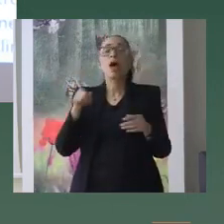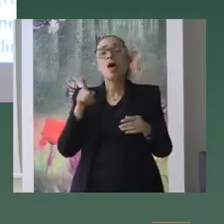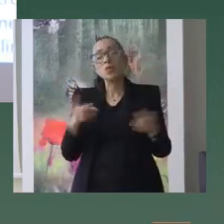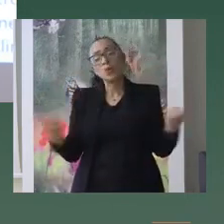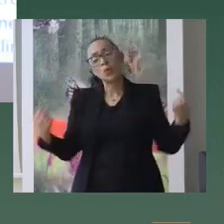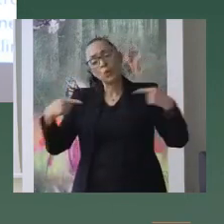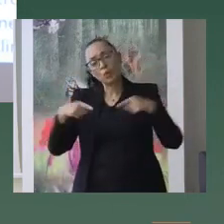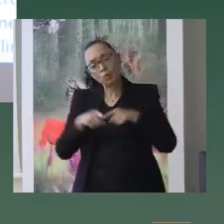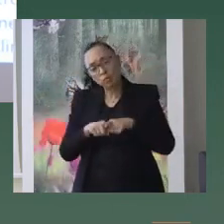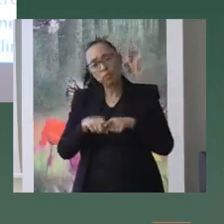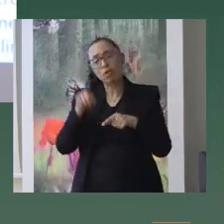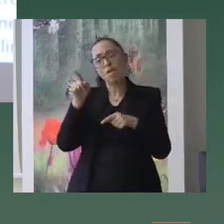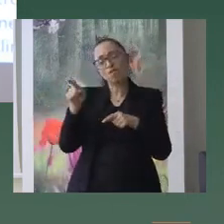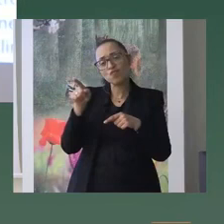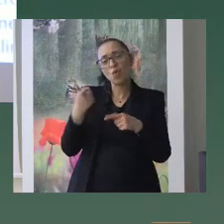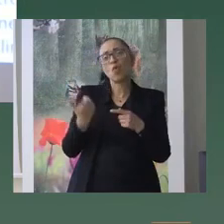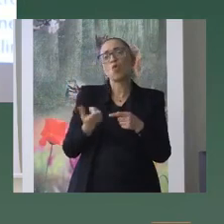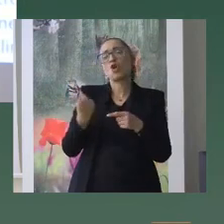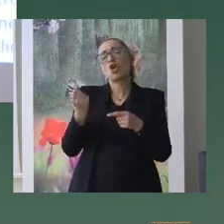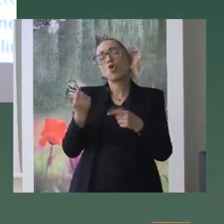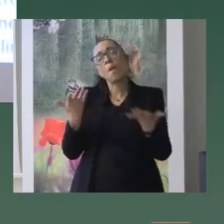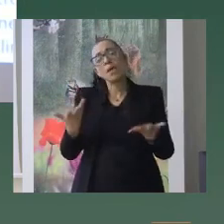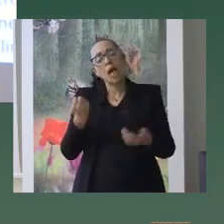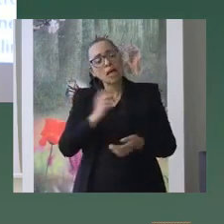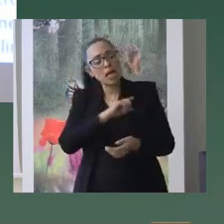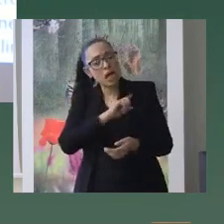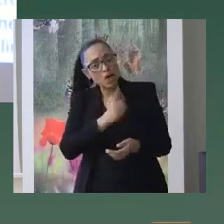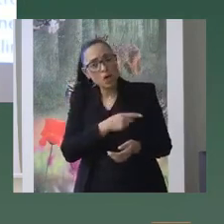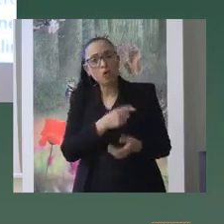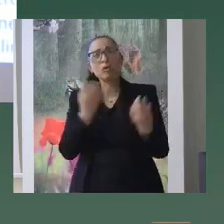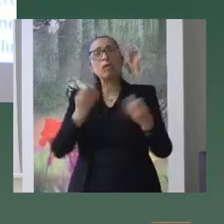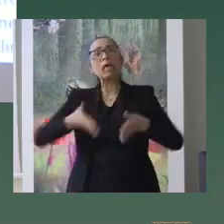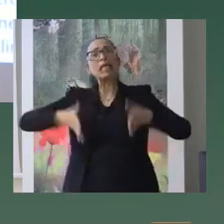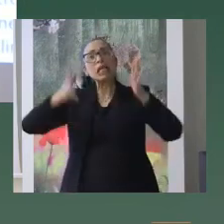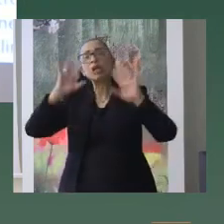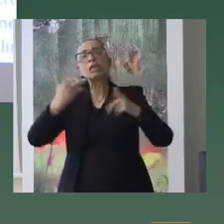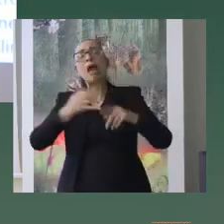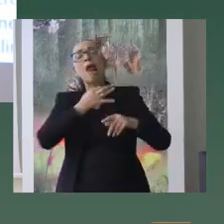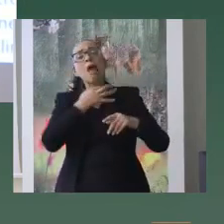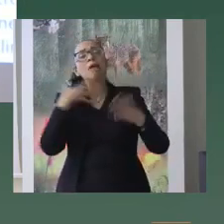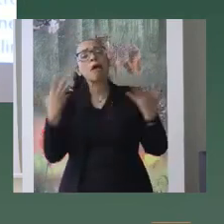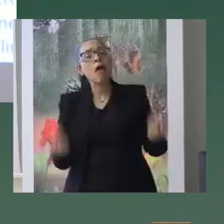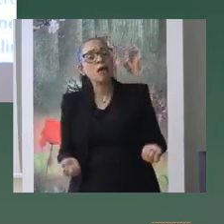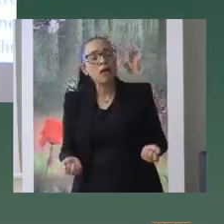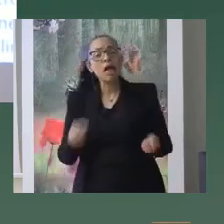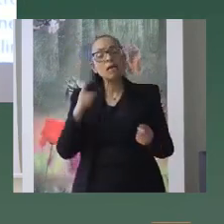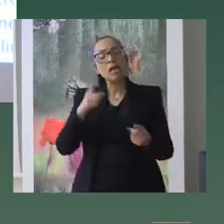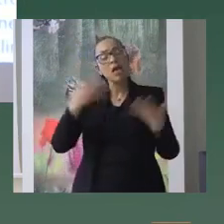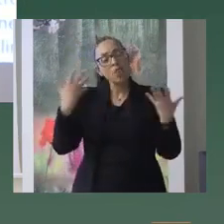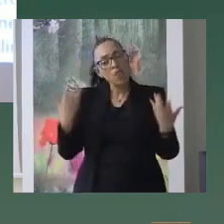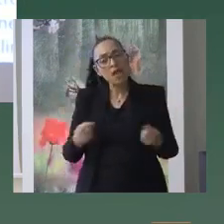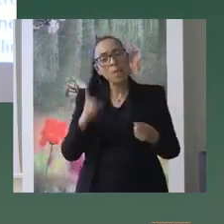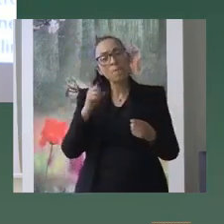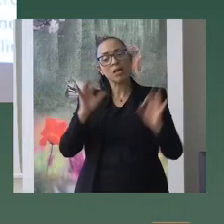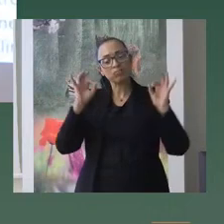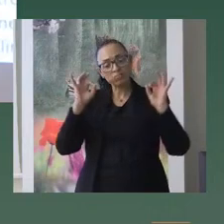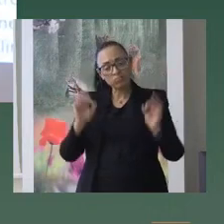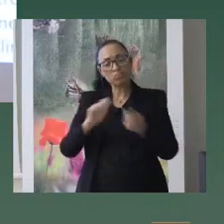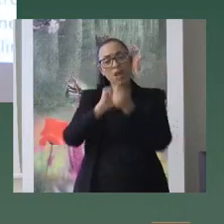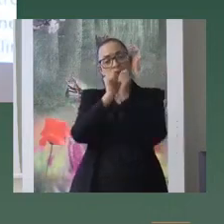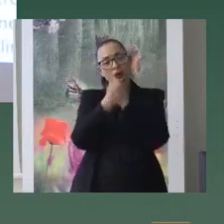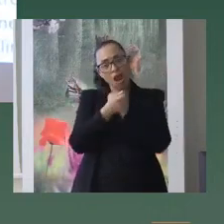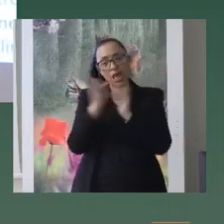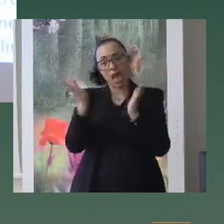είναι συνάρτης βεβαίως της οικονομικής ικανότητας, της ποιότητας των κτηρίων κατά περίπτωση και εκεί θα είχε μια αξία